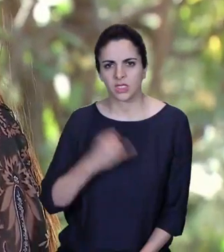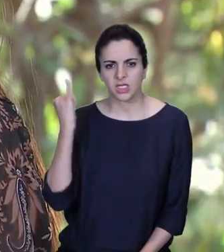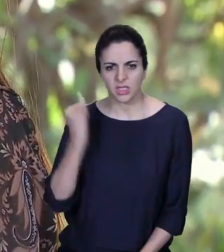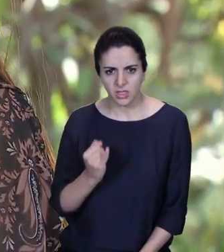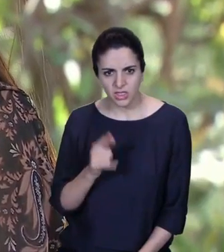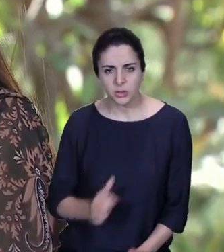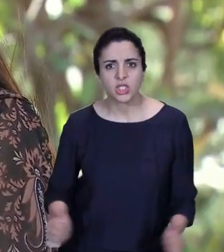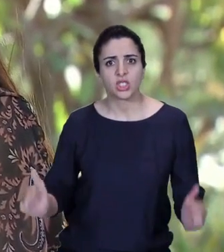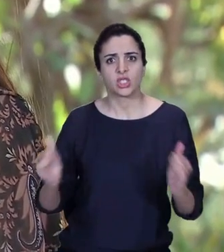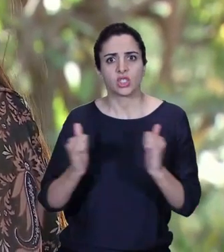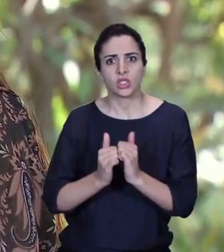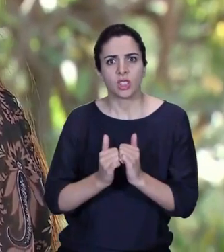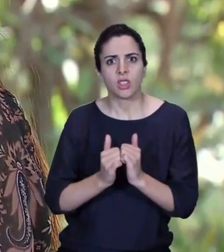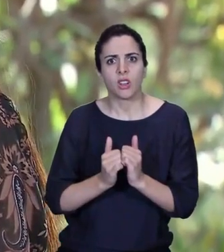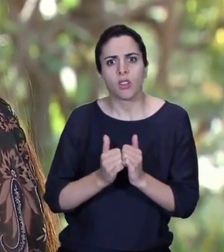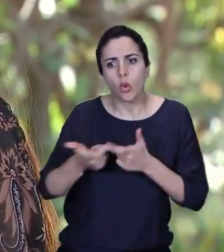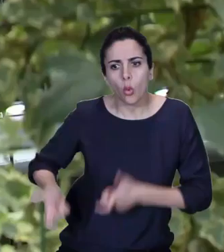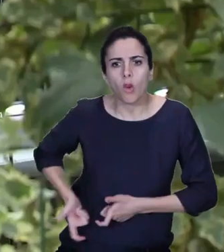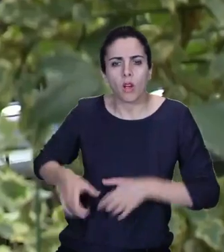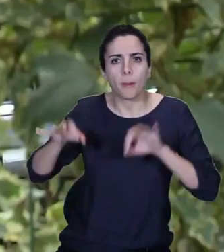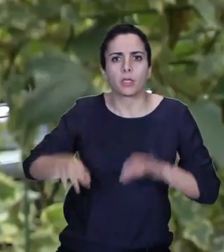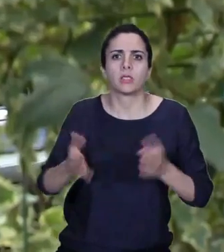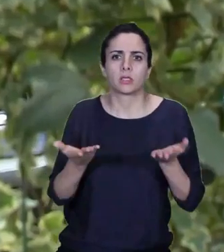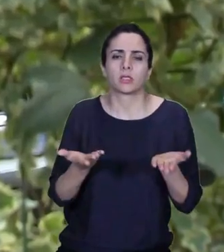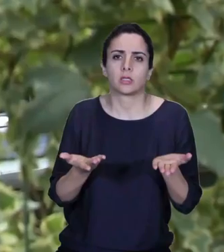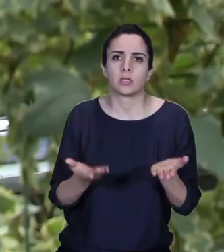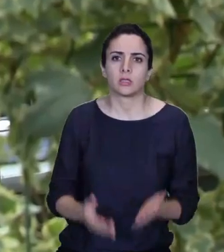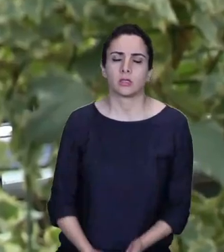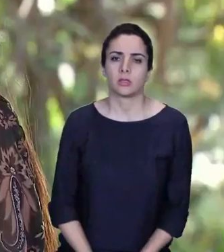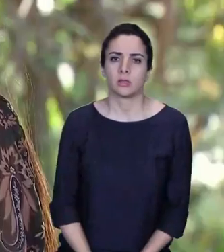Zorbaydı. Yetmiyormuş gibi iyice gardiyan kesildi başıma.